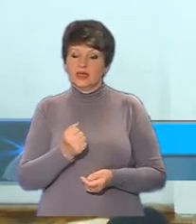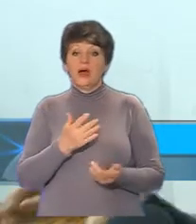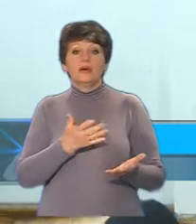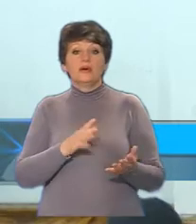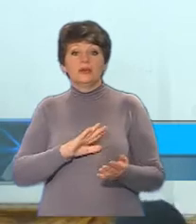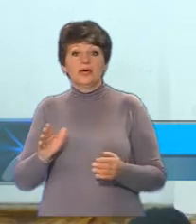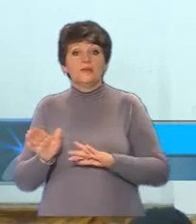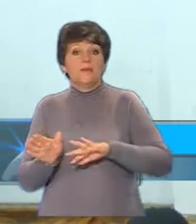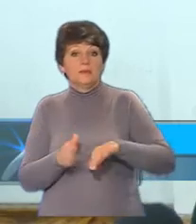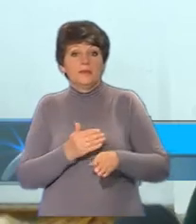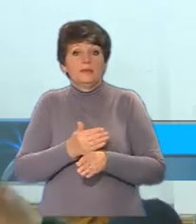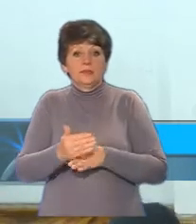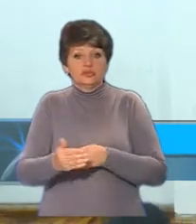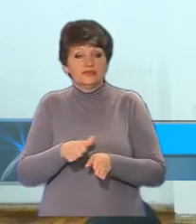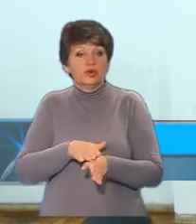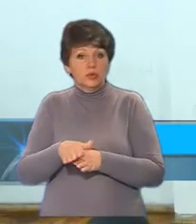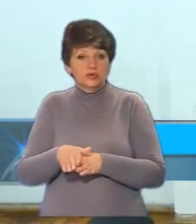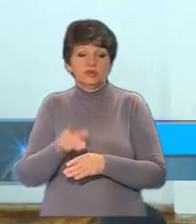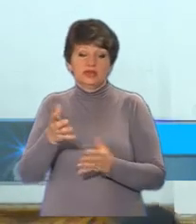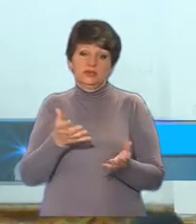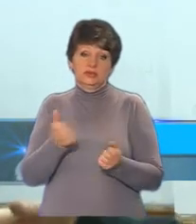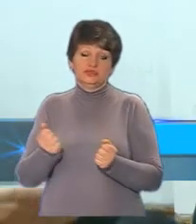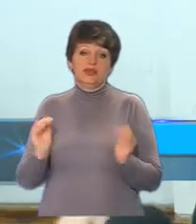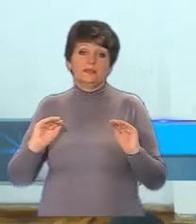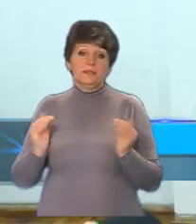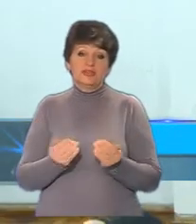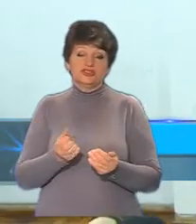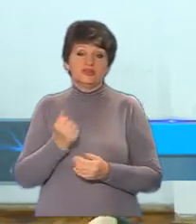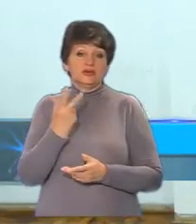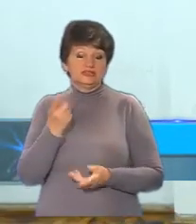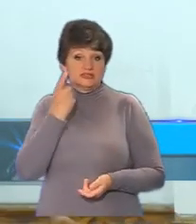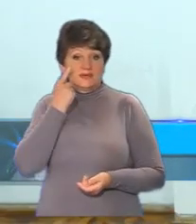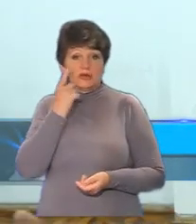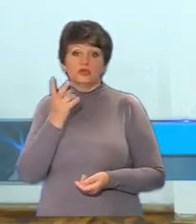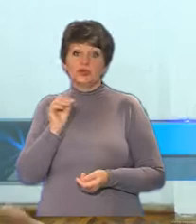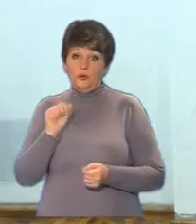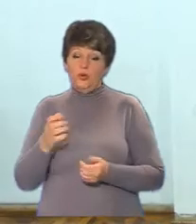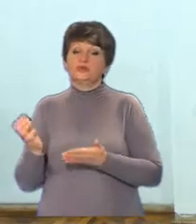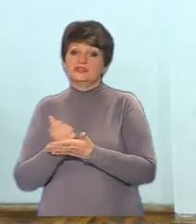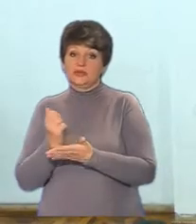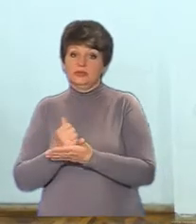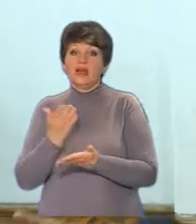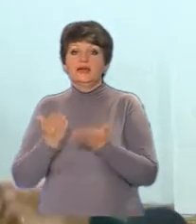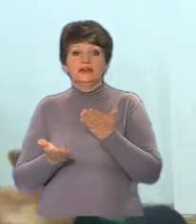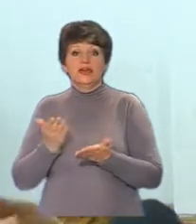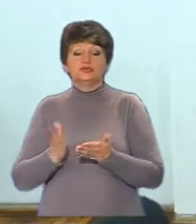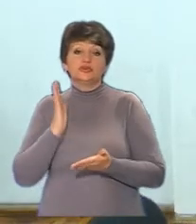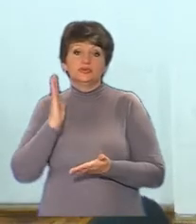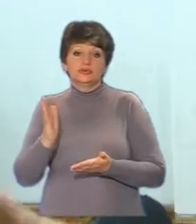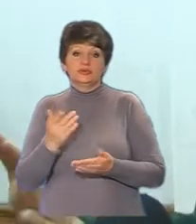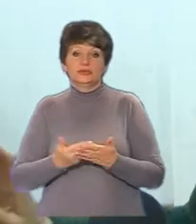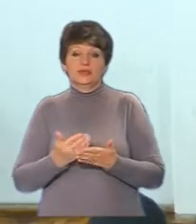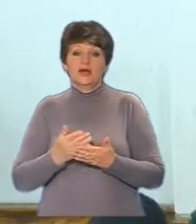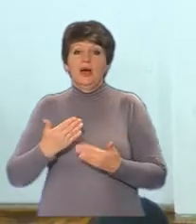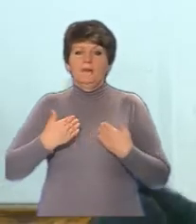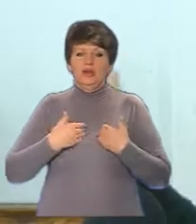вони отримають максимальні бали. Якщо вже пізніше вони виконують, то вони отримають меншу кількість балів, але вони можуть добрати цю кількість балів, якщо будуть